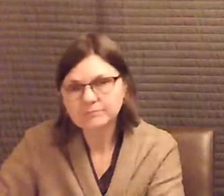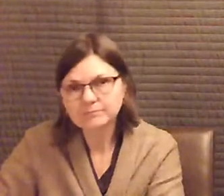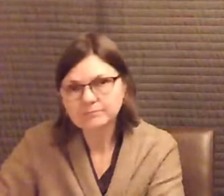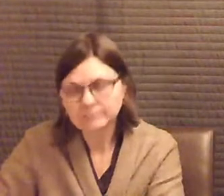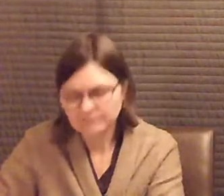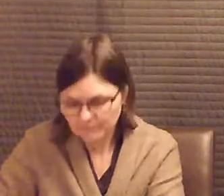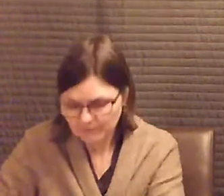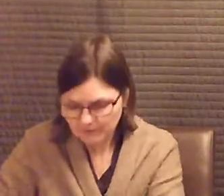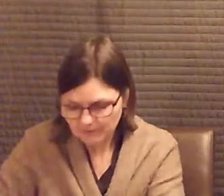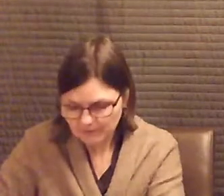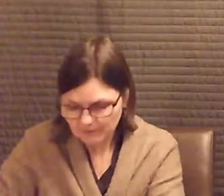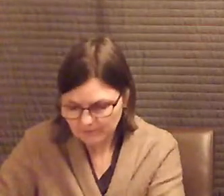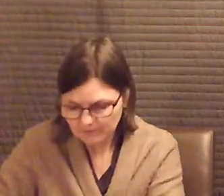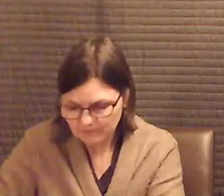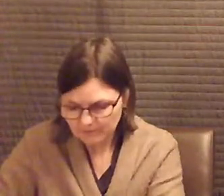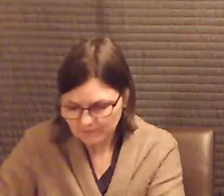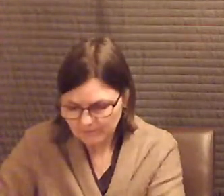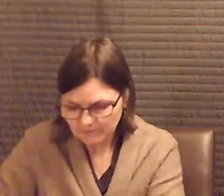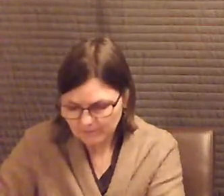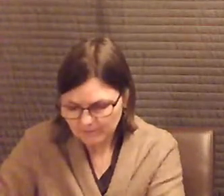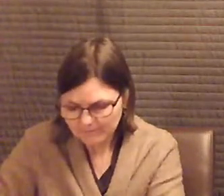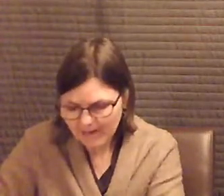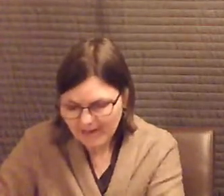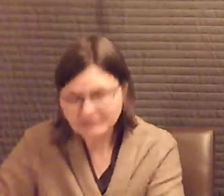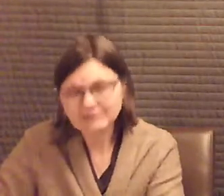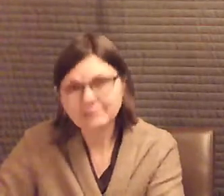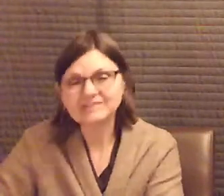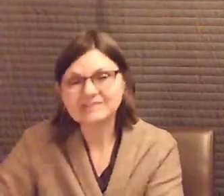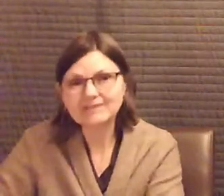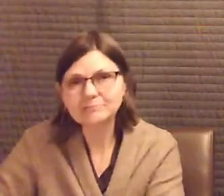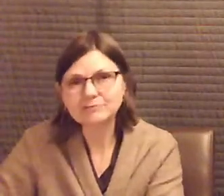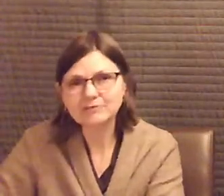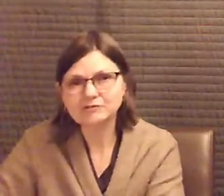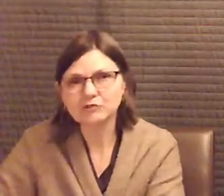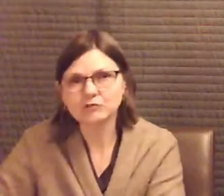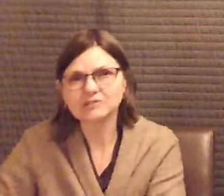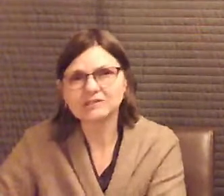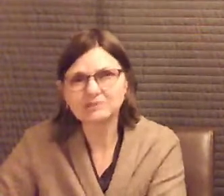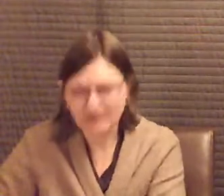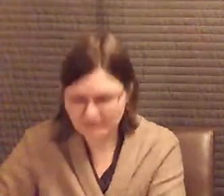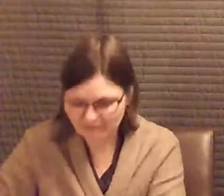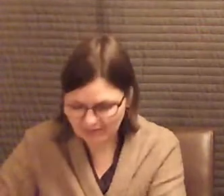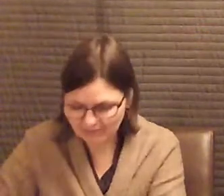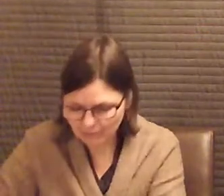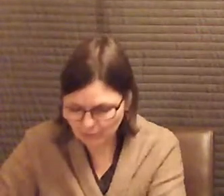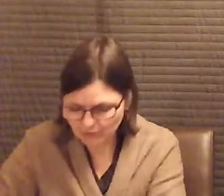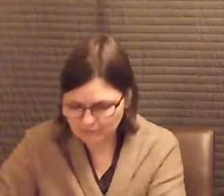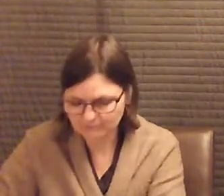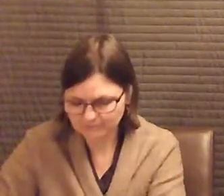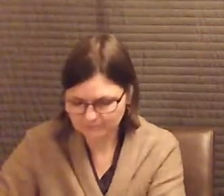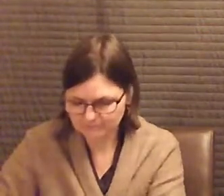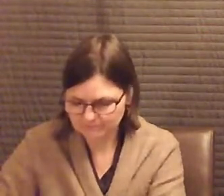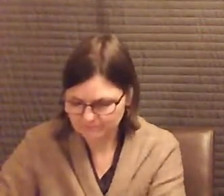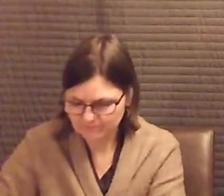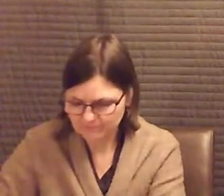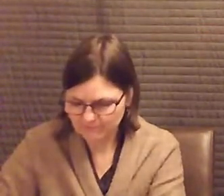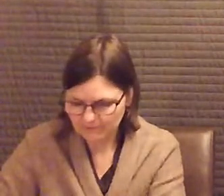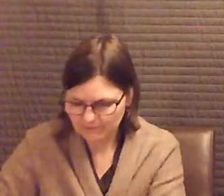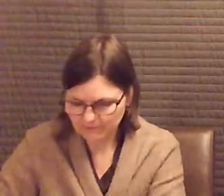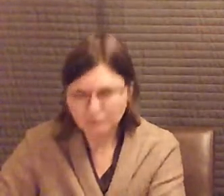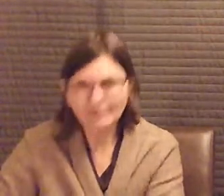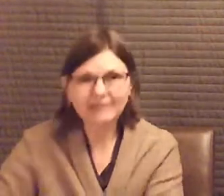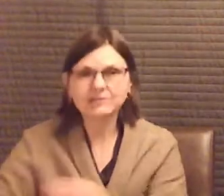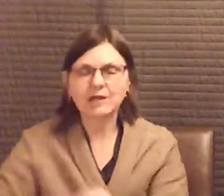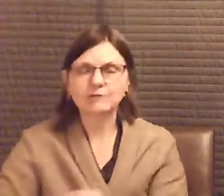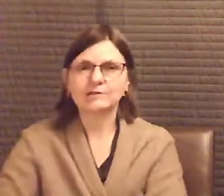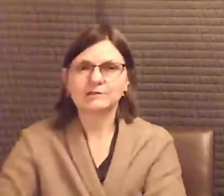en stabiel is in de mens en god maakt dat de mens niet bevestigd wordt in de vbg van god dwarsbeuk liefde